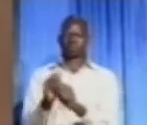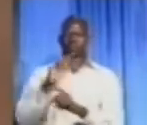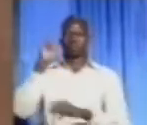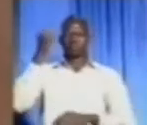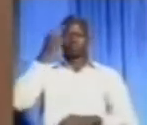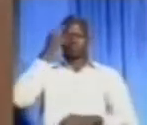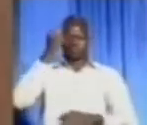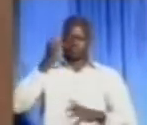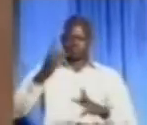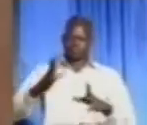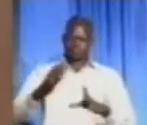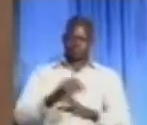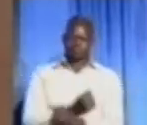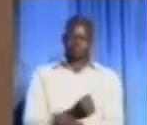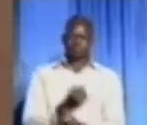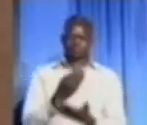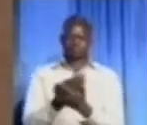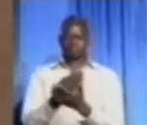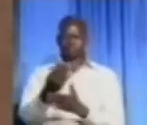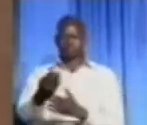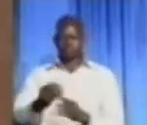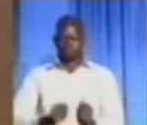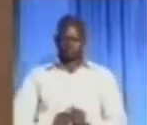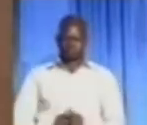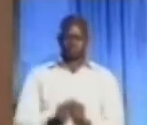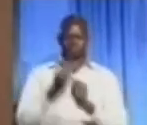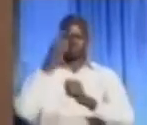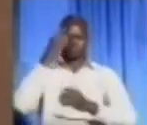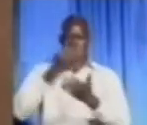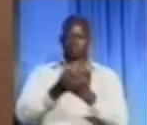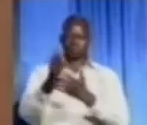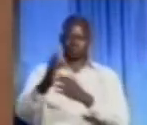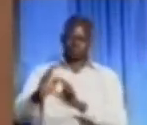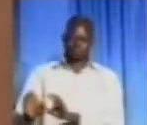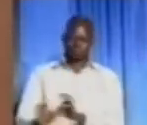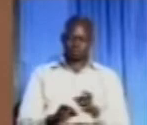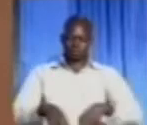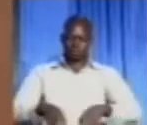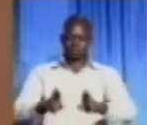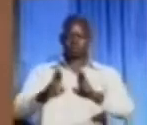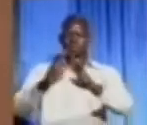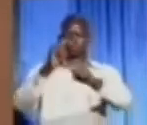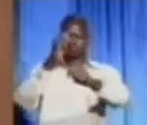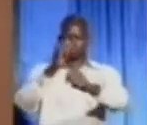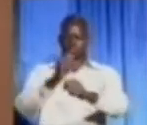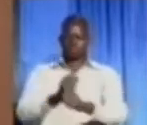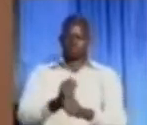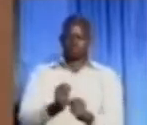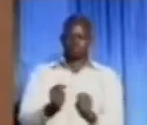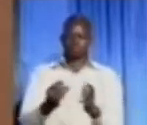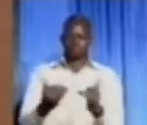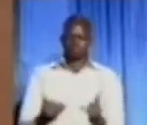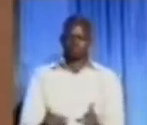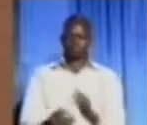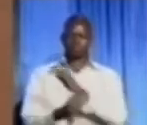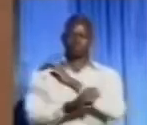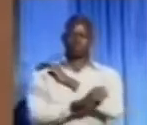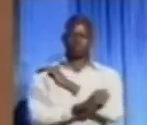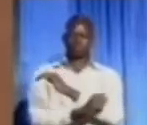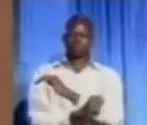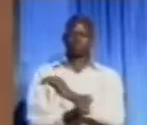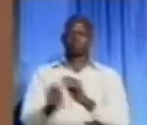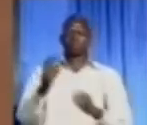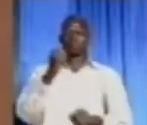gouvernement a obtenu des bailleurs de fonds leur accompagnement pour financer la réalisation des travaux de bitumage du tronçon Dédougou-Tougan en cette